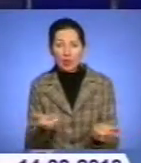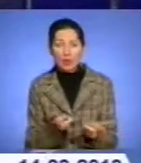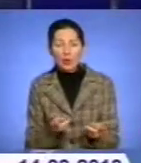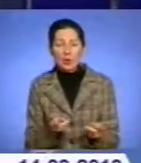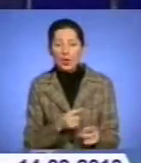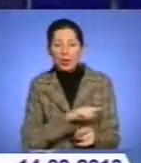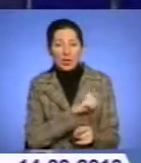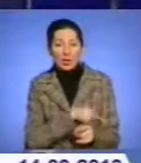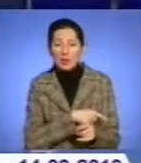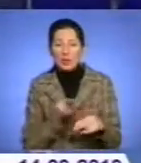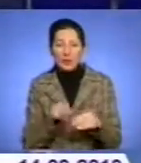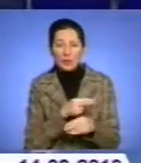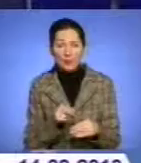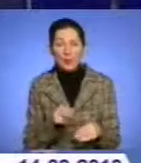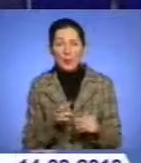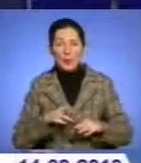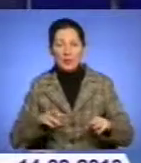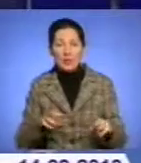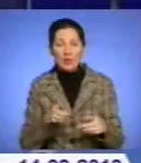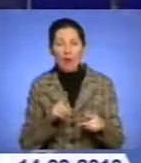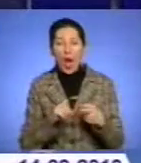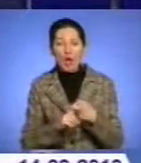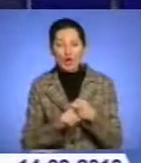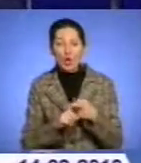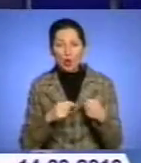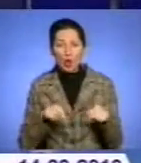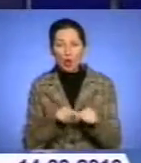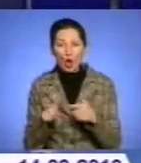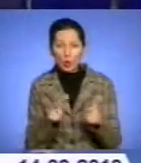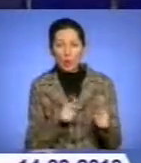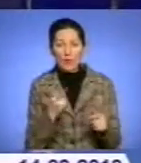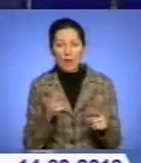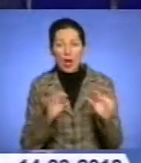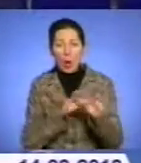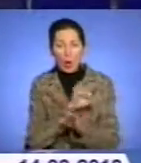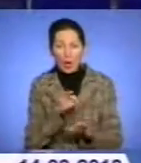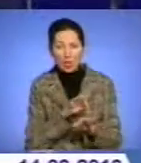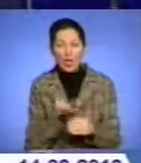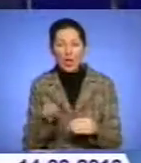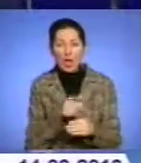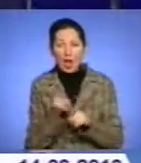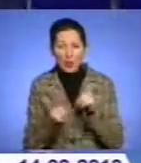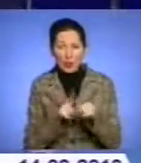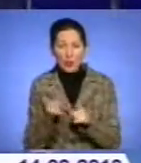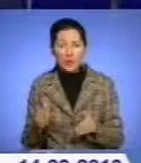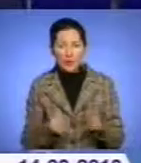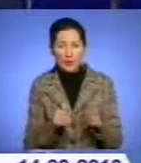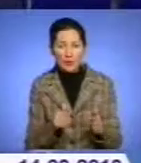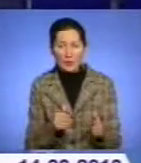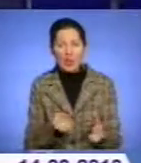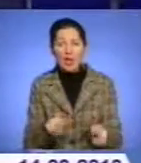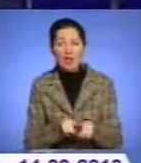Для цього у Міністерстві інфраструктури готують два законопроекти з реформування автодорожнього господарства. Також на засіданні уряду прийняли